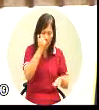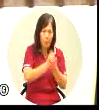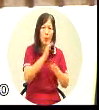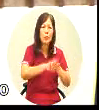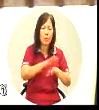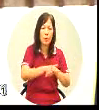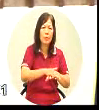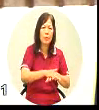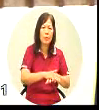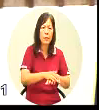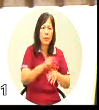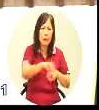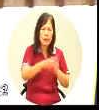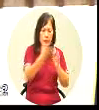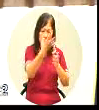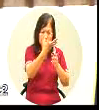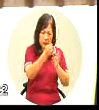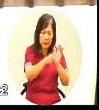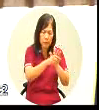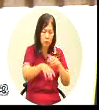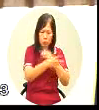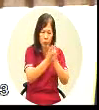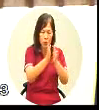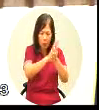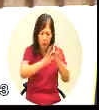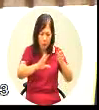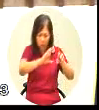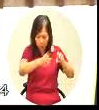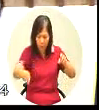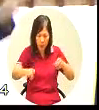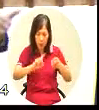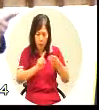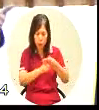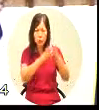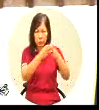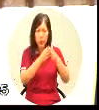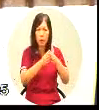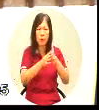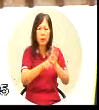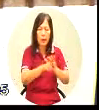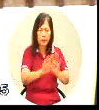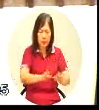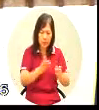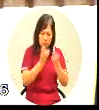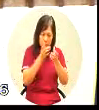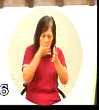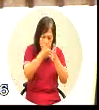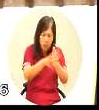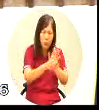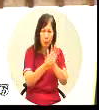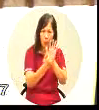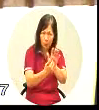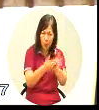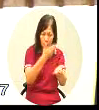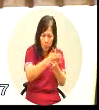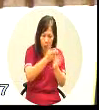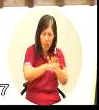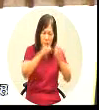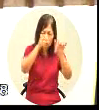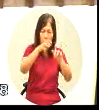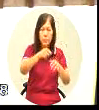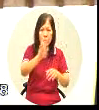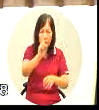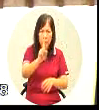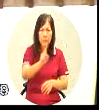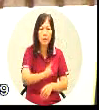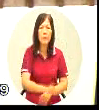这几个都是造成柴山地滑的一个主要原因。我们现在克服的是雨水的问题，